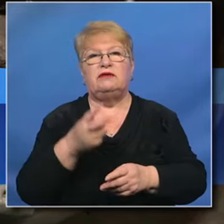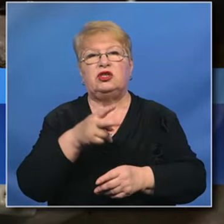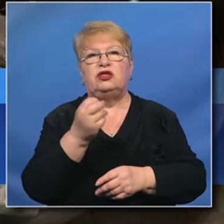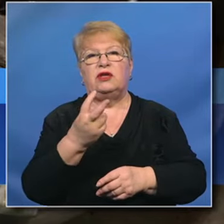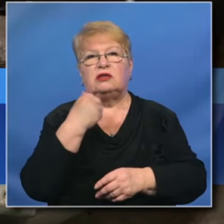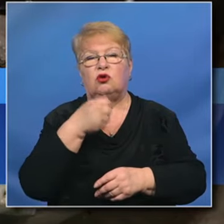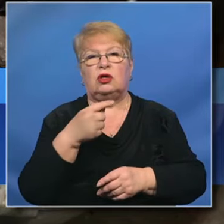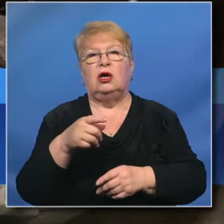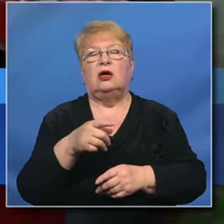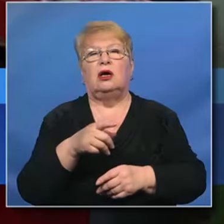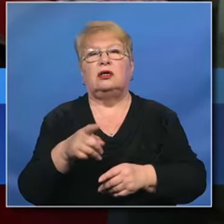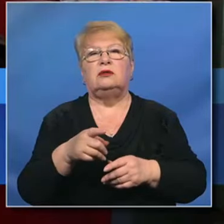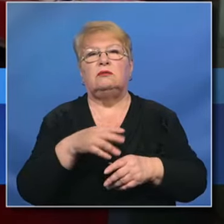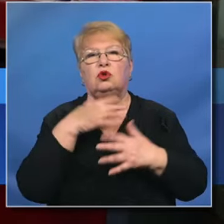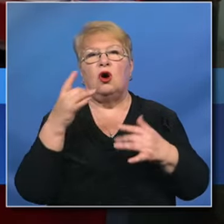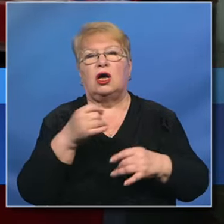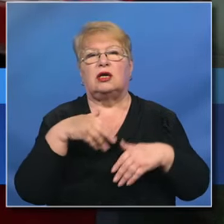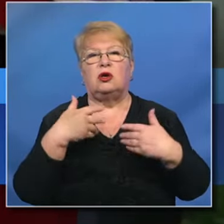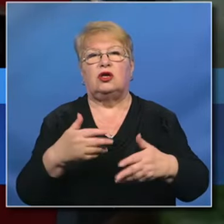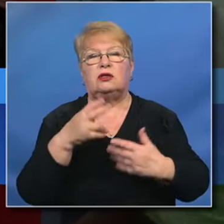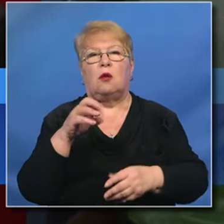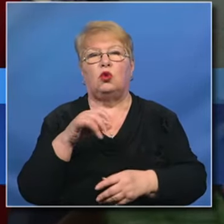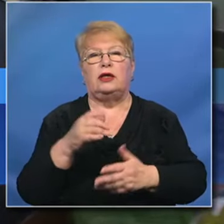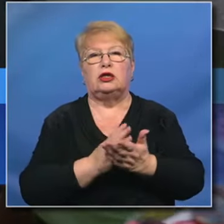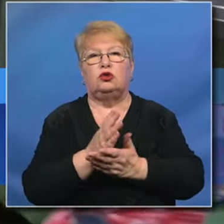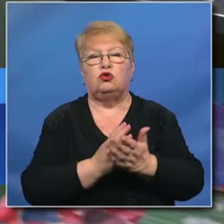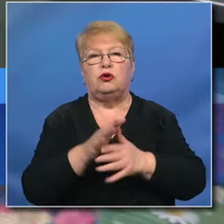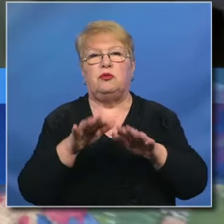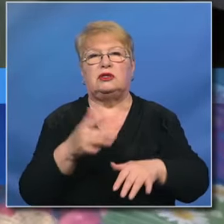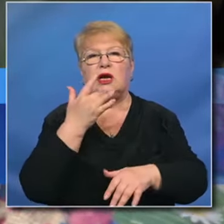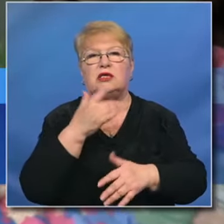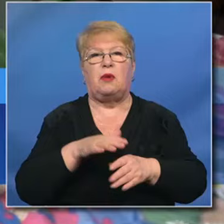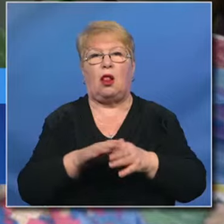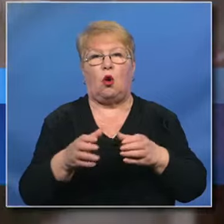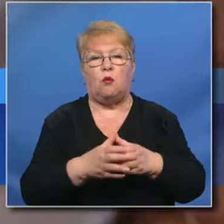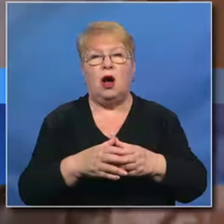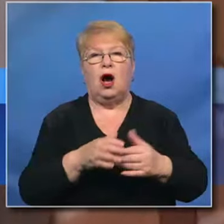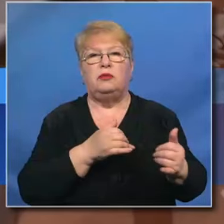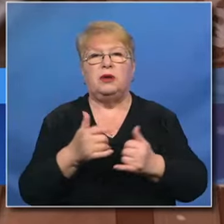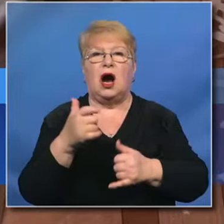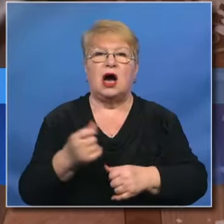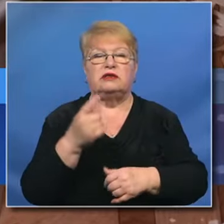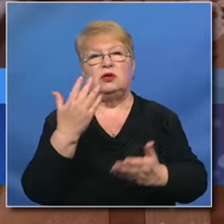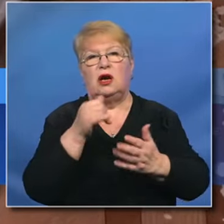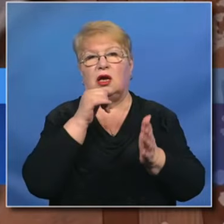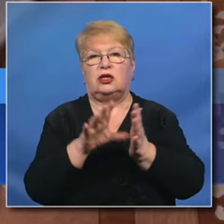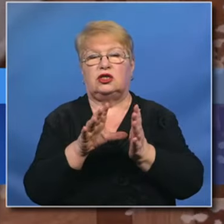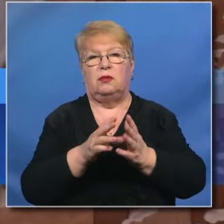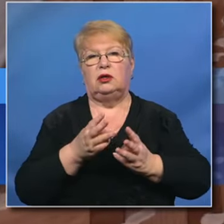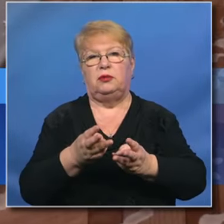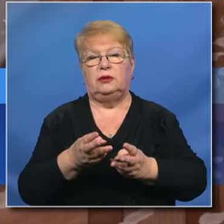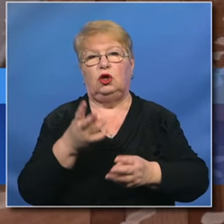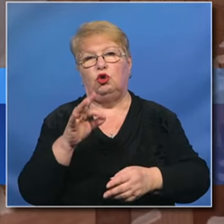с 2012 года Польшу неоднократно обращались в коммунальные службы и местный райисполком с просьбой обеспечить их газовым или